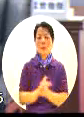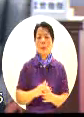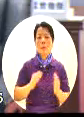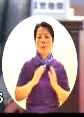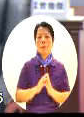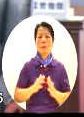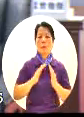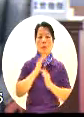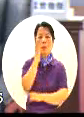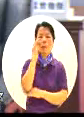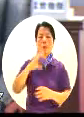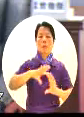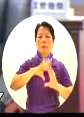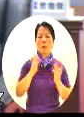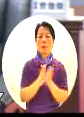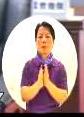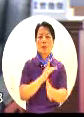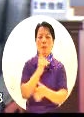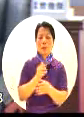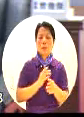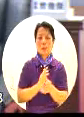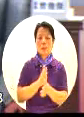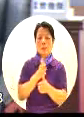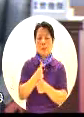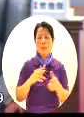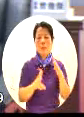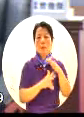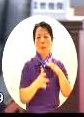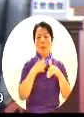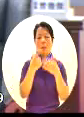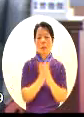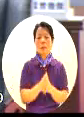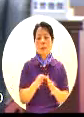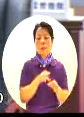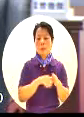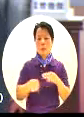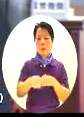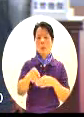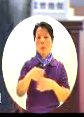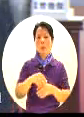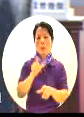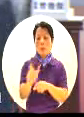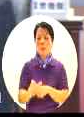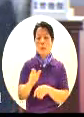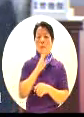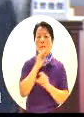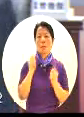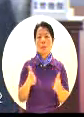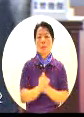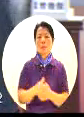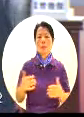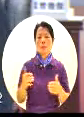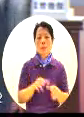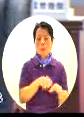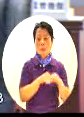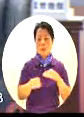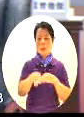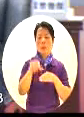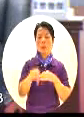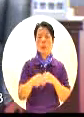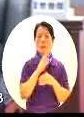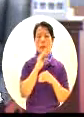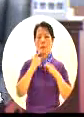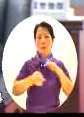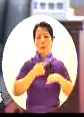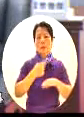团队哈、啊，针对国号七号整个新建案哈、啊，是不是我们交流道的部分，